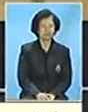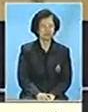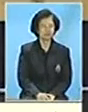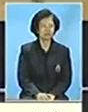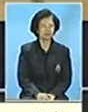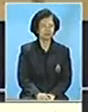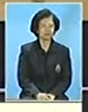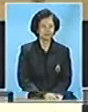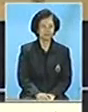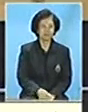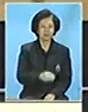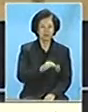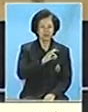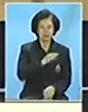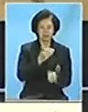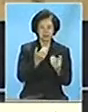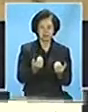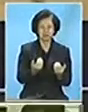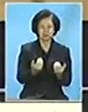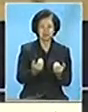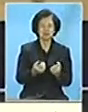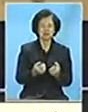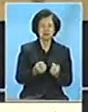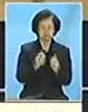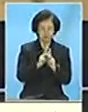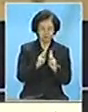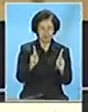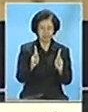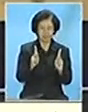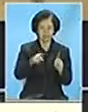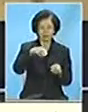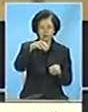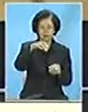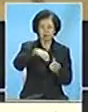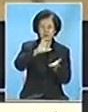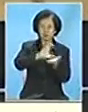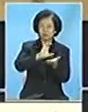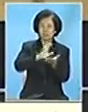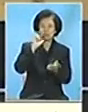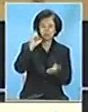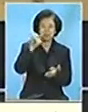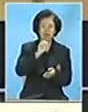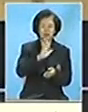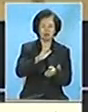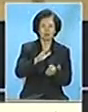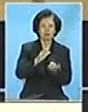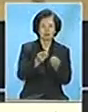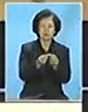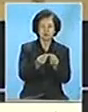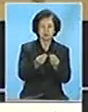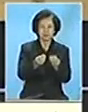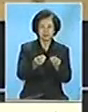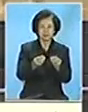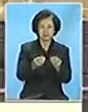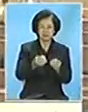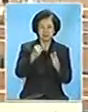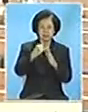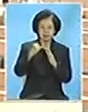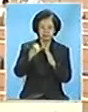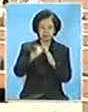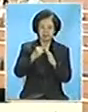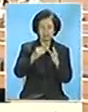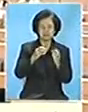ค่ะท่านสมาชิกคะขณะนี้คณะกรรมการกองทุนแม่ของแผ่นดินบ้านหนองอีโถนจังหวัดฉะเชิงเทรา